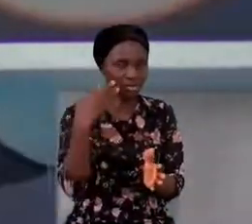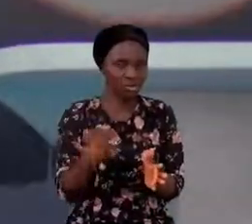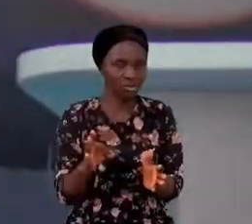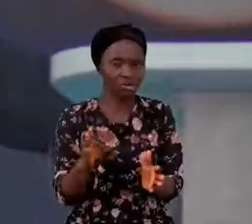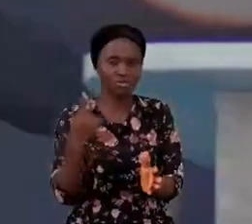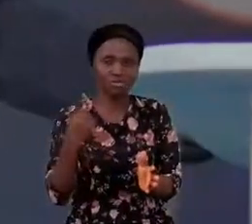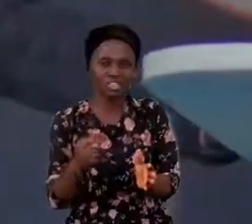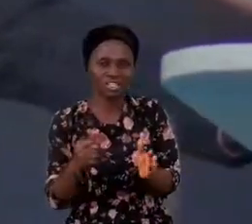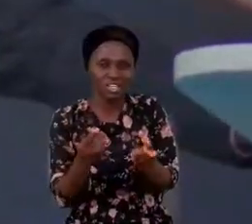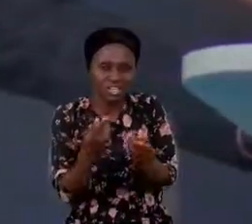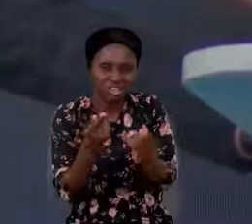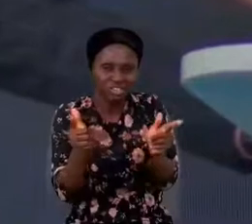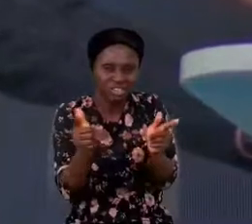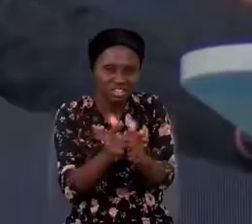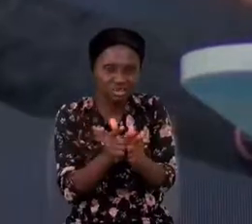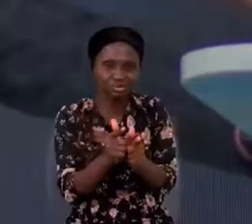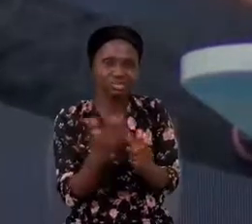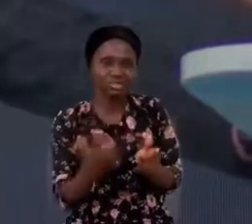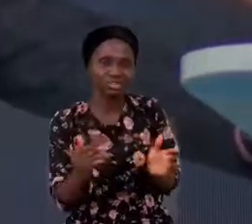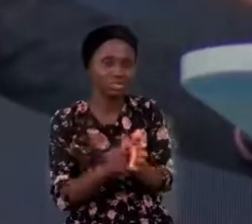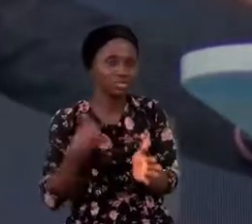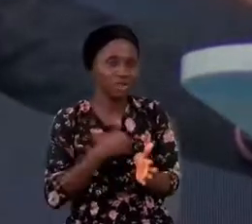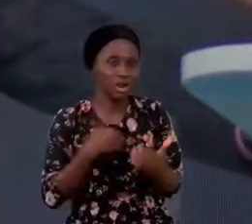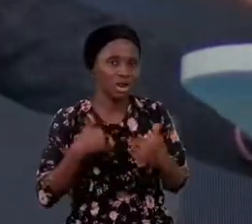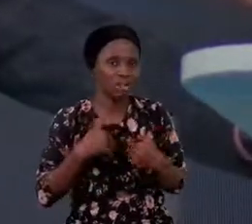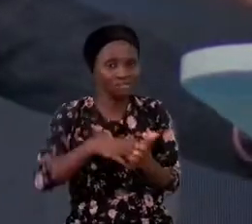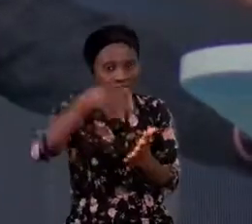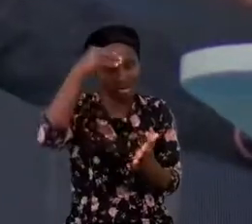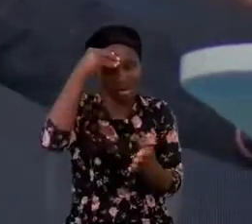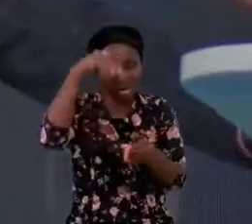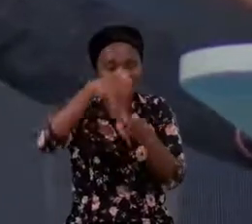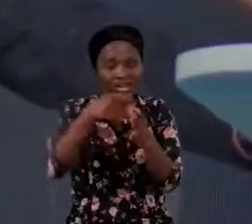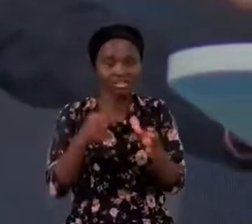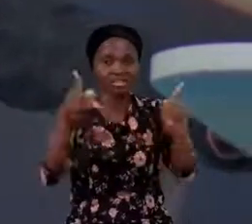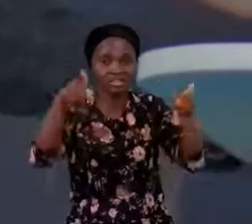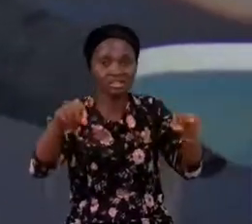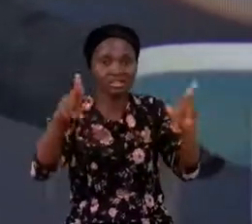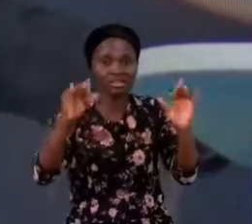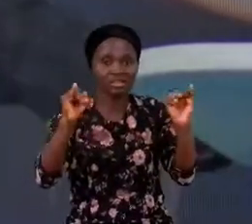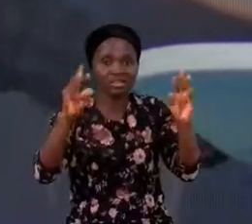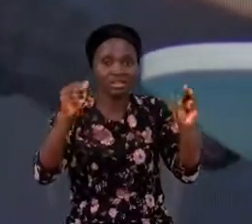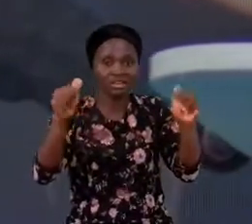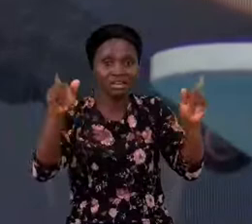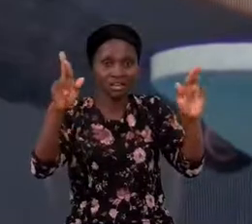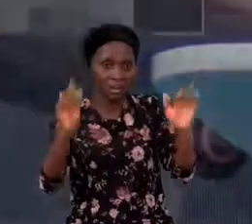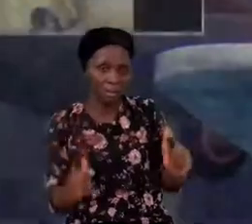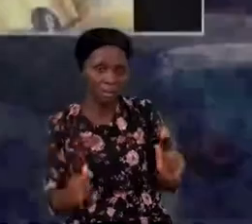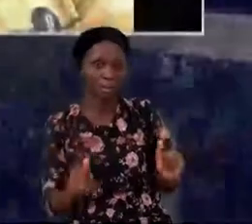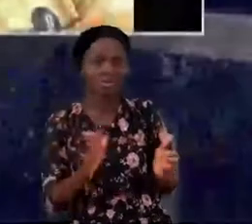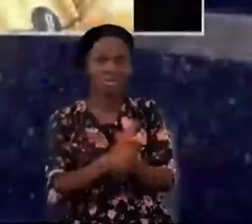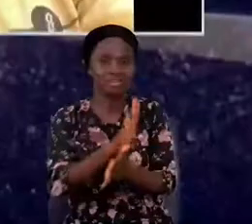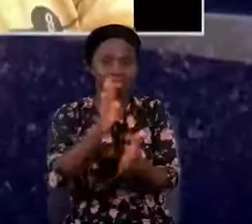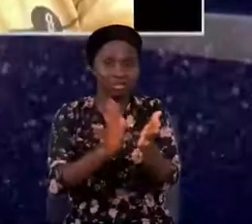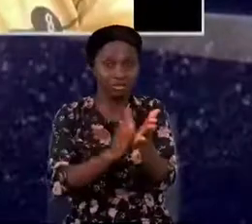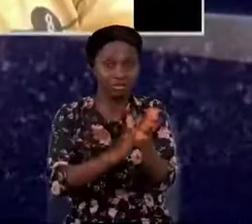que nous avons appris, nous devons garder cette fondation afin de bâtir et de faire toute autre chose. Et